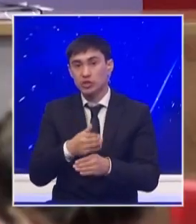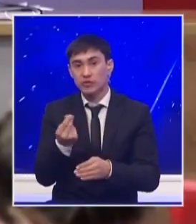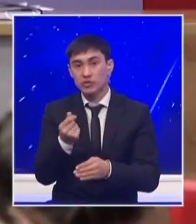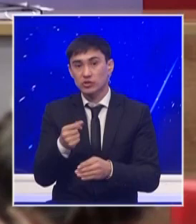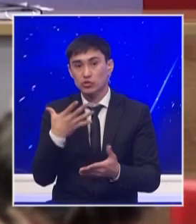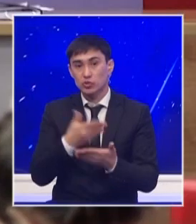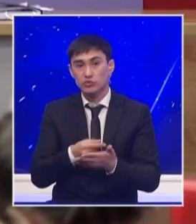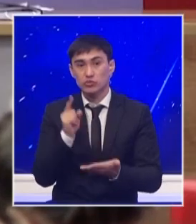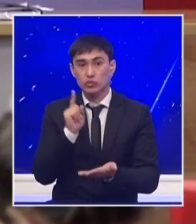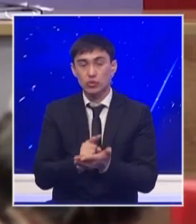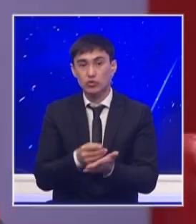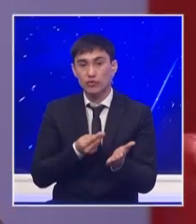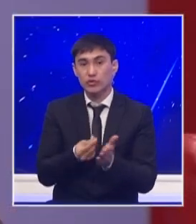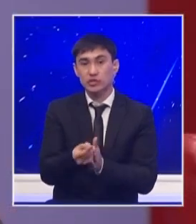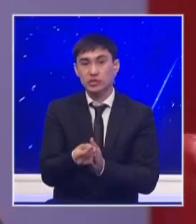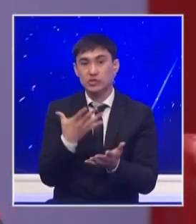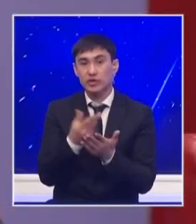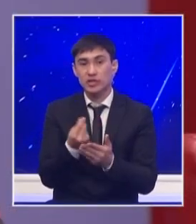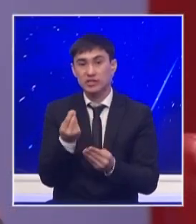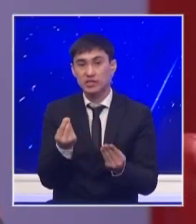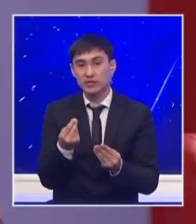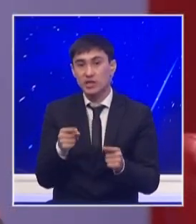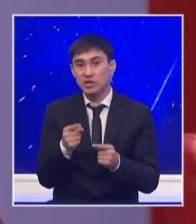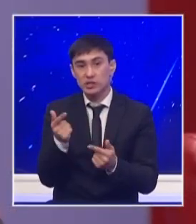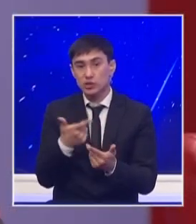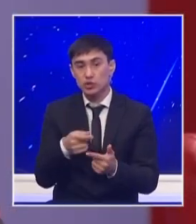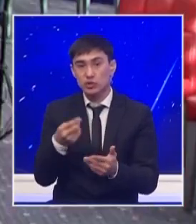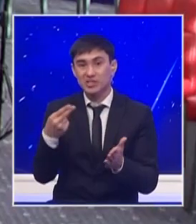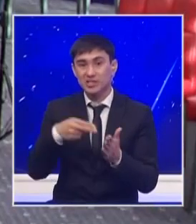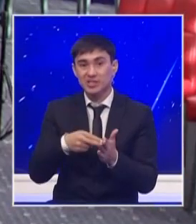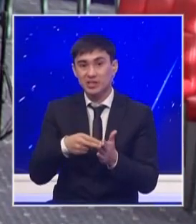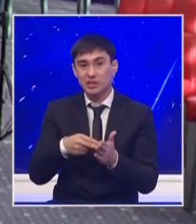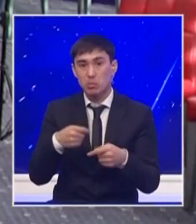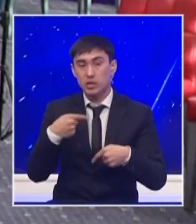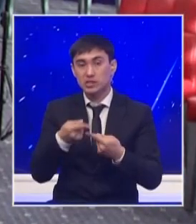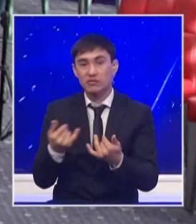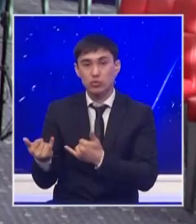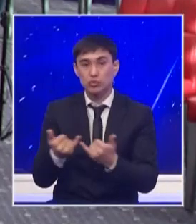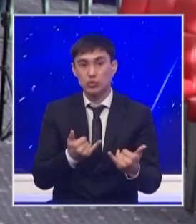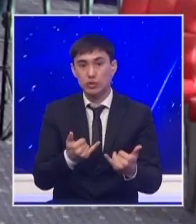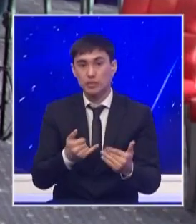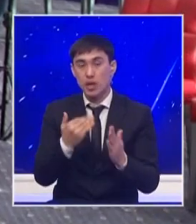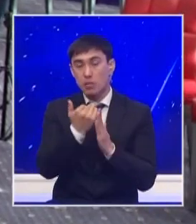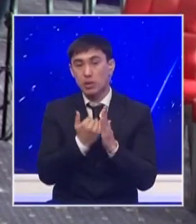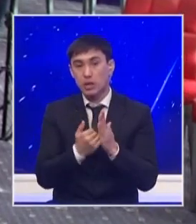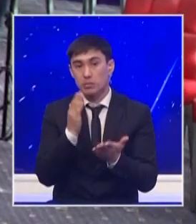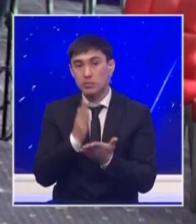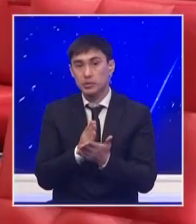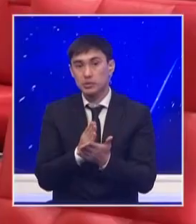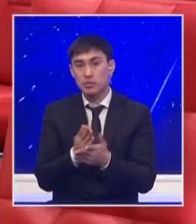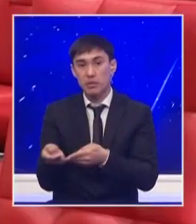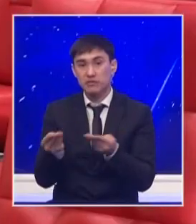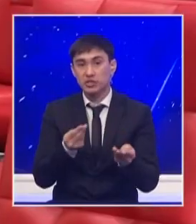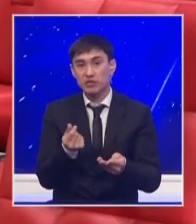инвестиций и собственник должен внести из своих средств а не за счет цен на предоставляемые услуги программа предусматривает